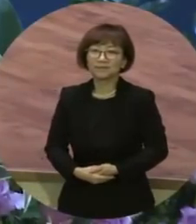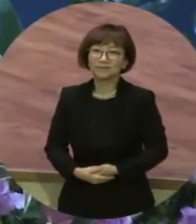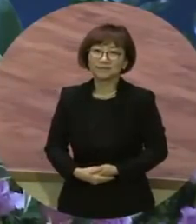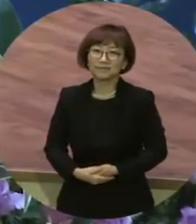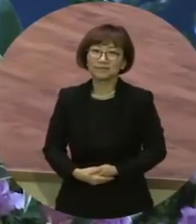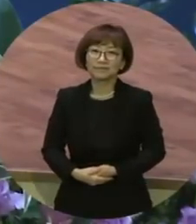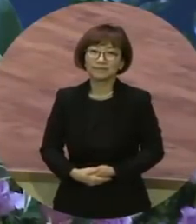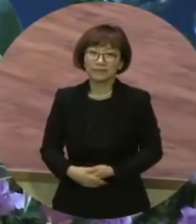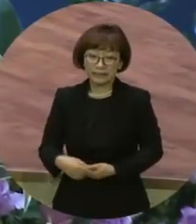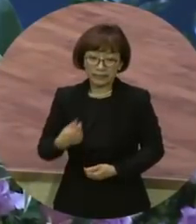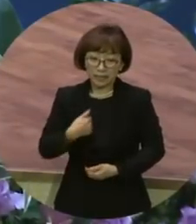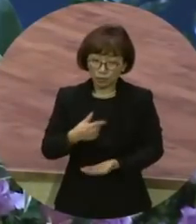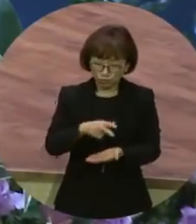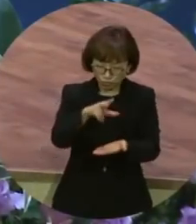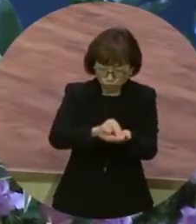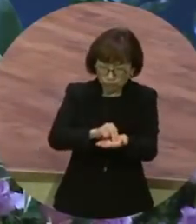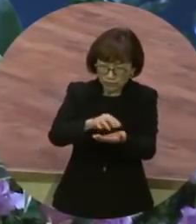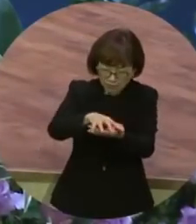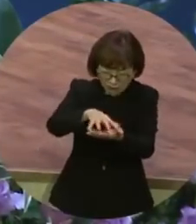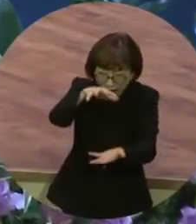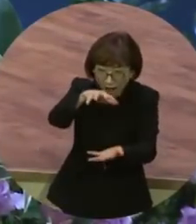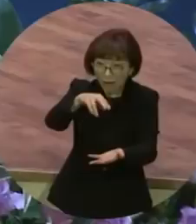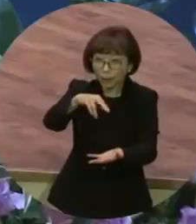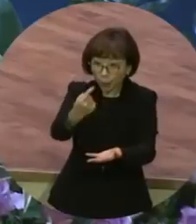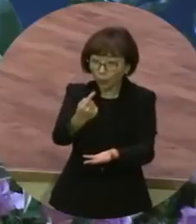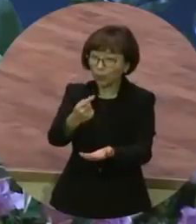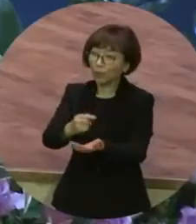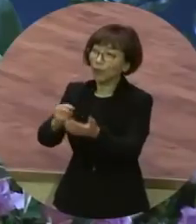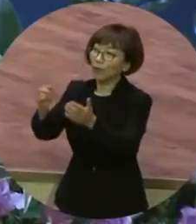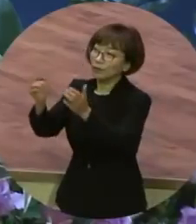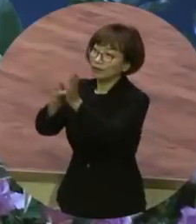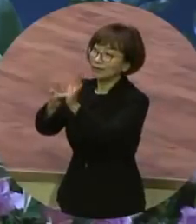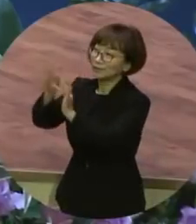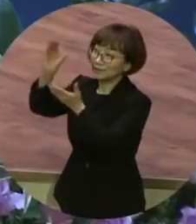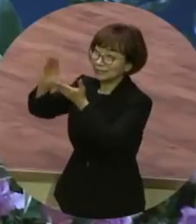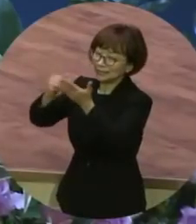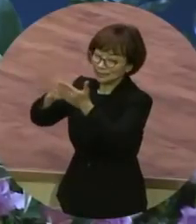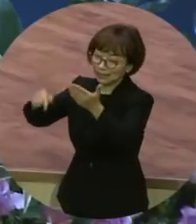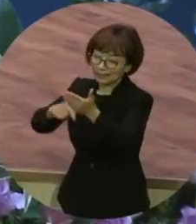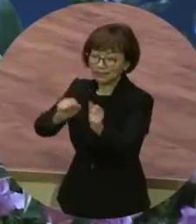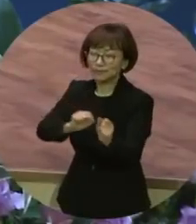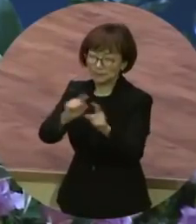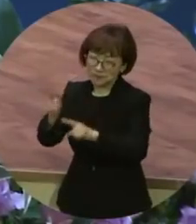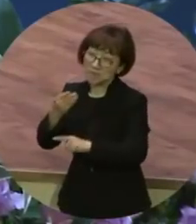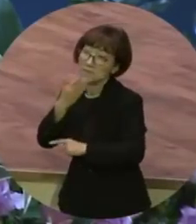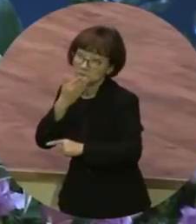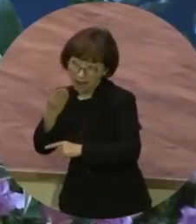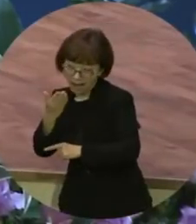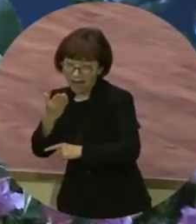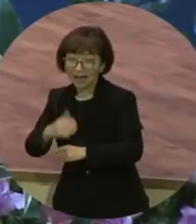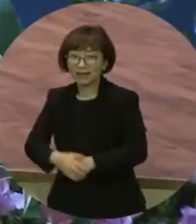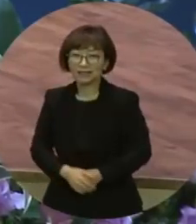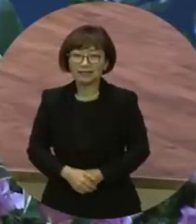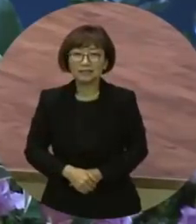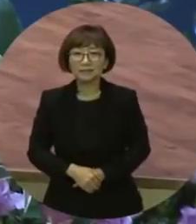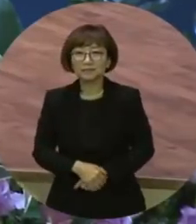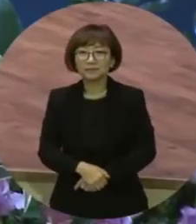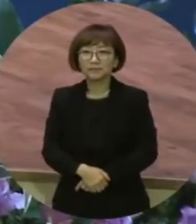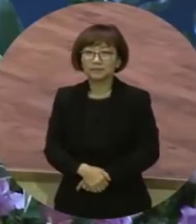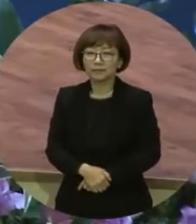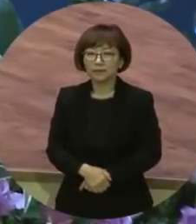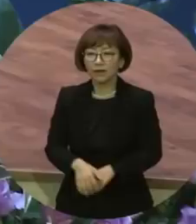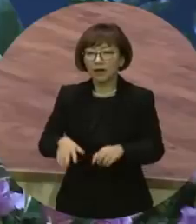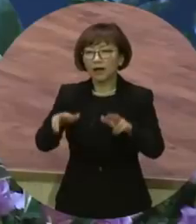내가 지금 문제가 많아도 예수 그리스도 안에 모든 것이 회복되는 길임을 알게 돼요. 여러분 공감 못하실 수 있습니다. 아, 내 지금 현실이